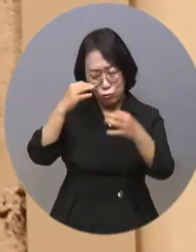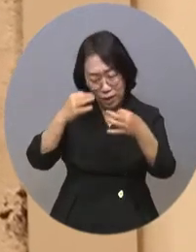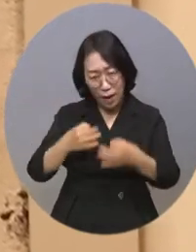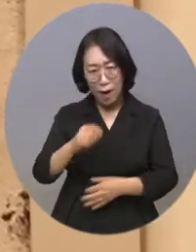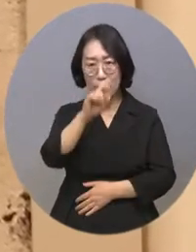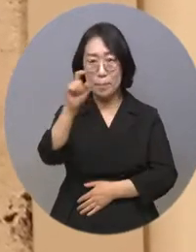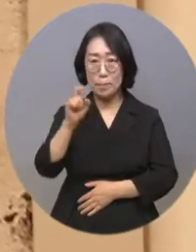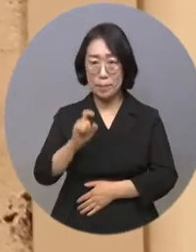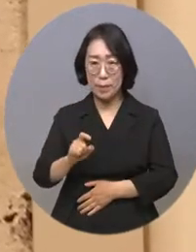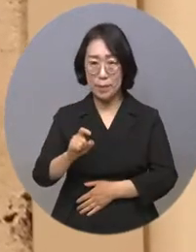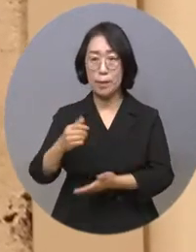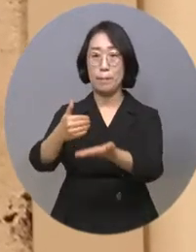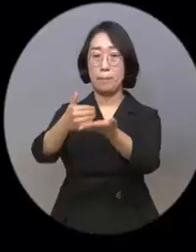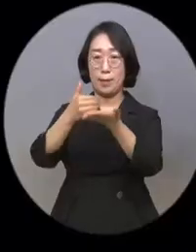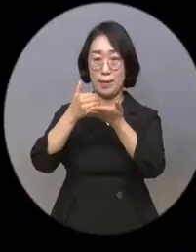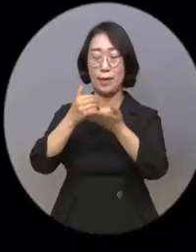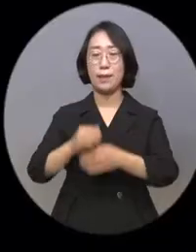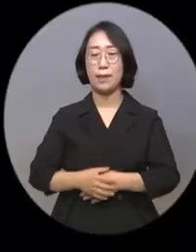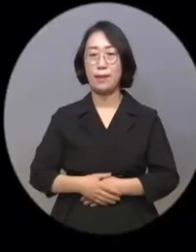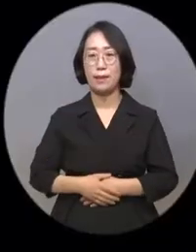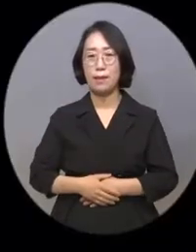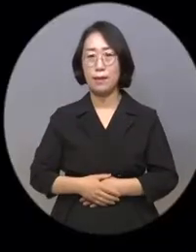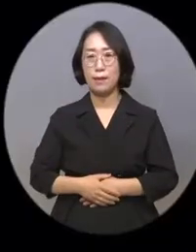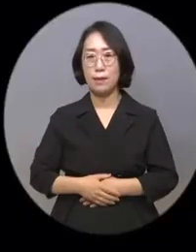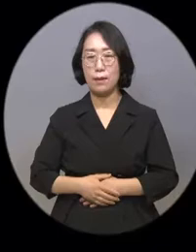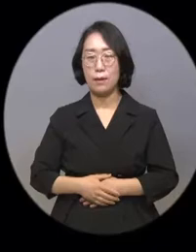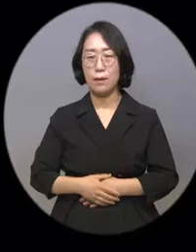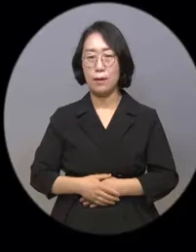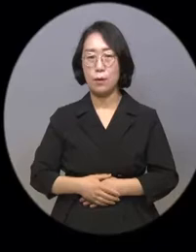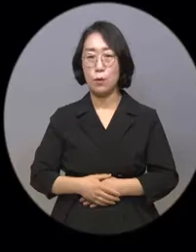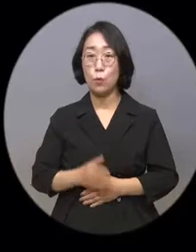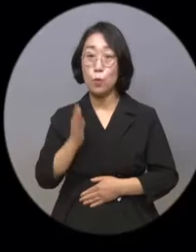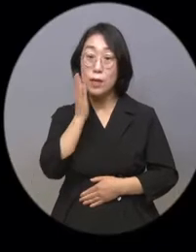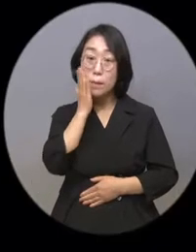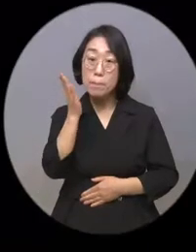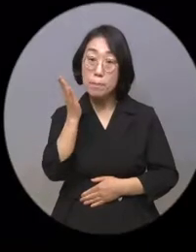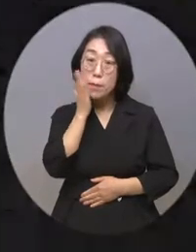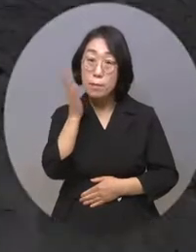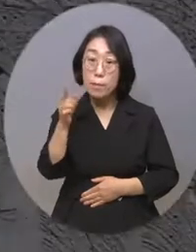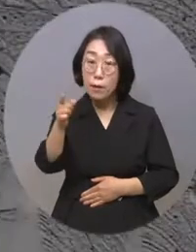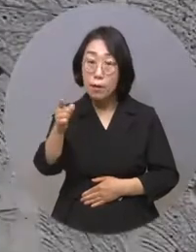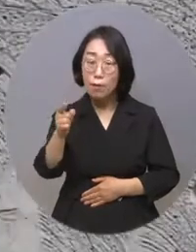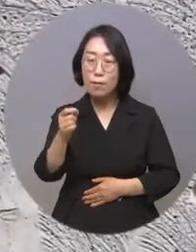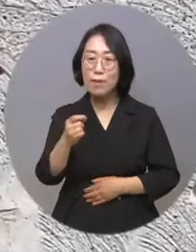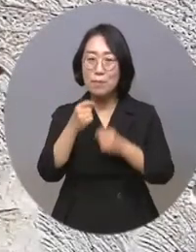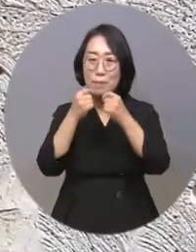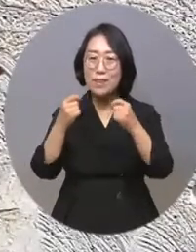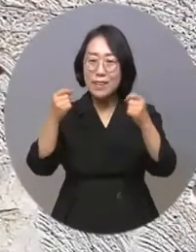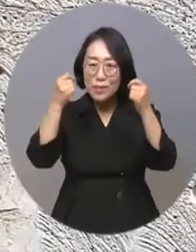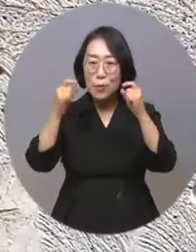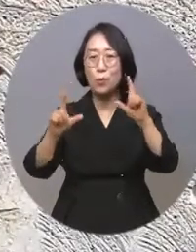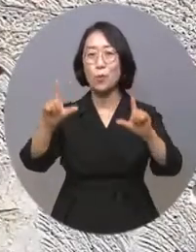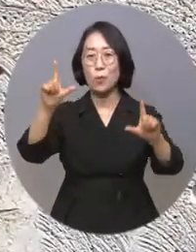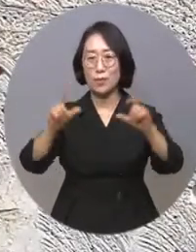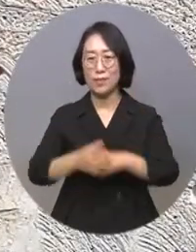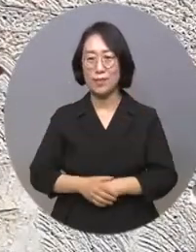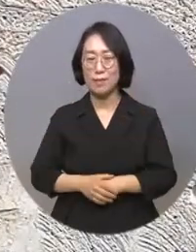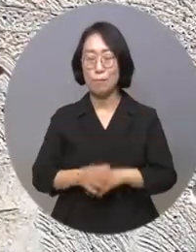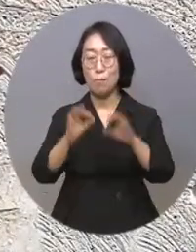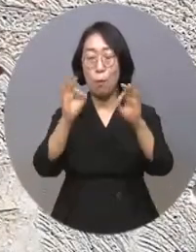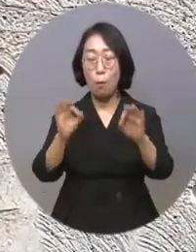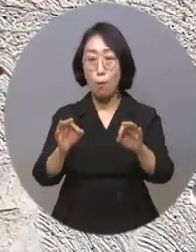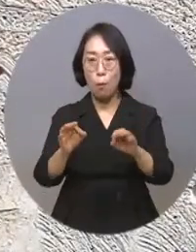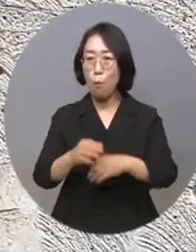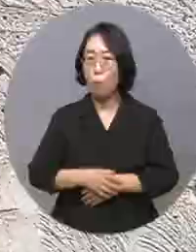라는 물음을 던져줍니다. 담쟁이 넝쿨은 마치 환한 미소를 머금은 듯해 관람객들의